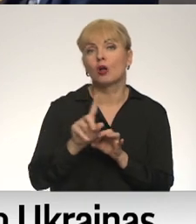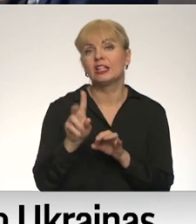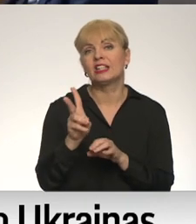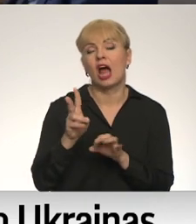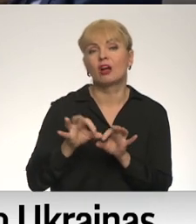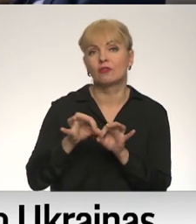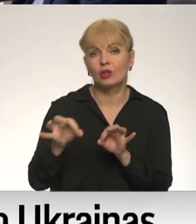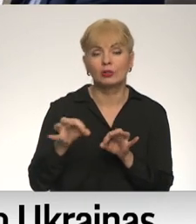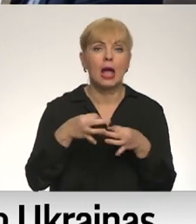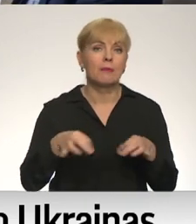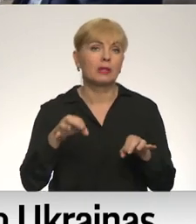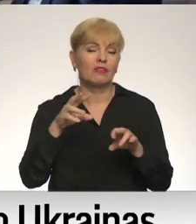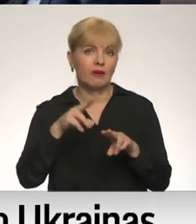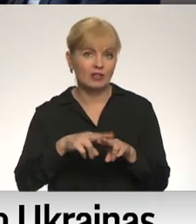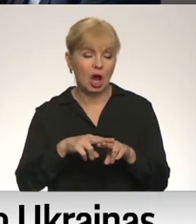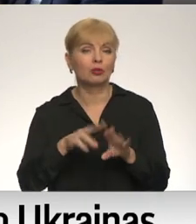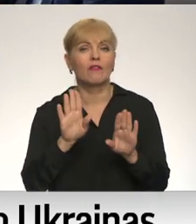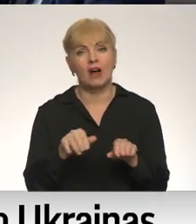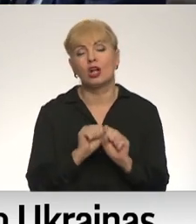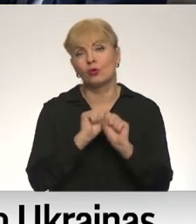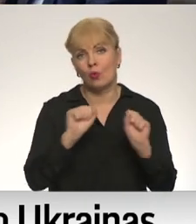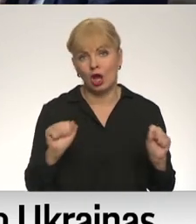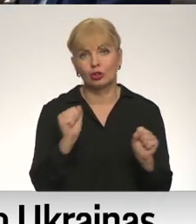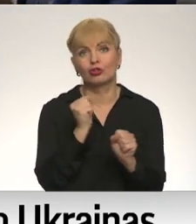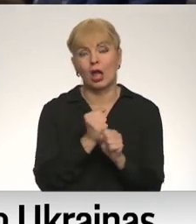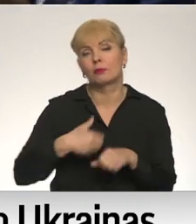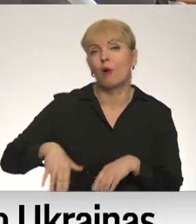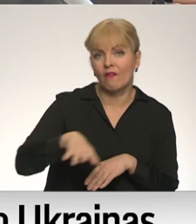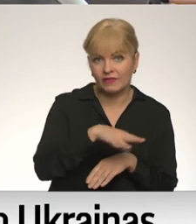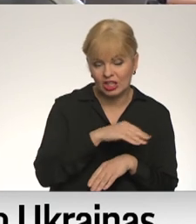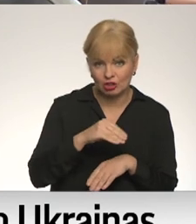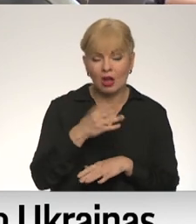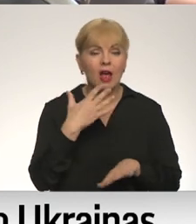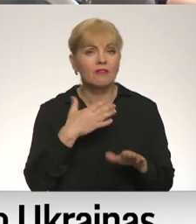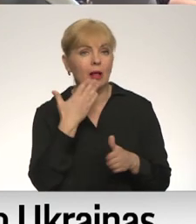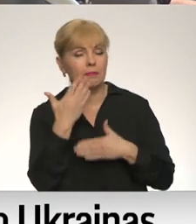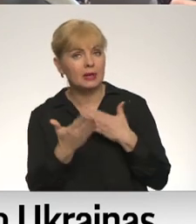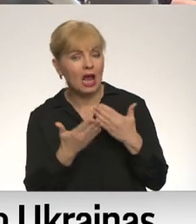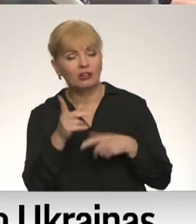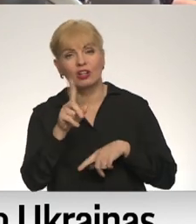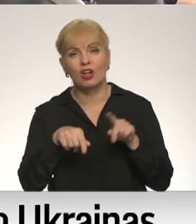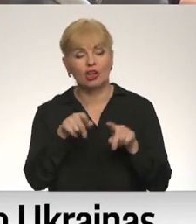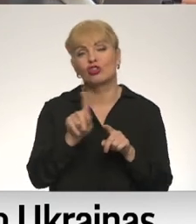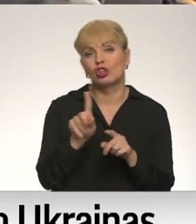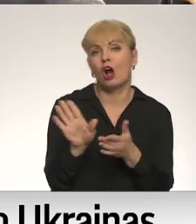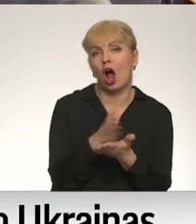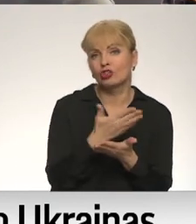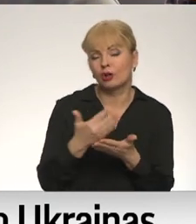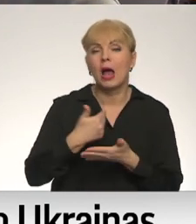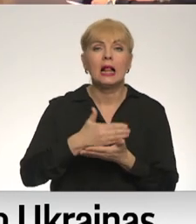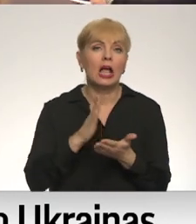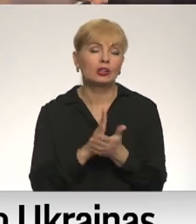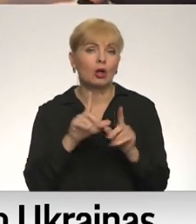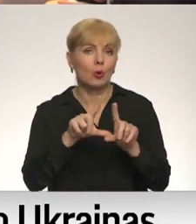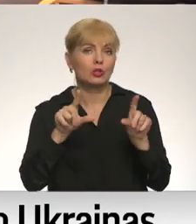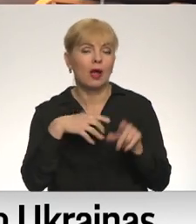novadā, vakanšu skaita ziņā varētu nodrošināt ar darbu visus. Tomēr vēlmes un piedāvājums nereti atšķiras. Lielākoties